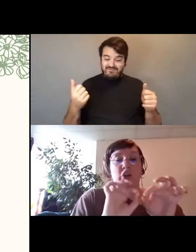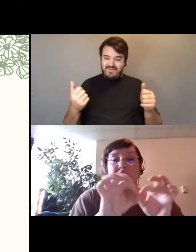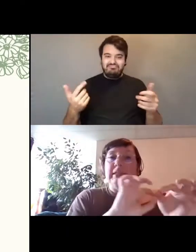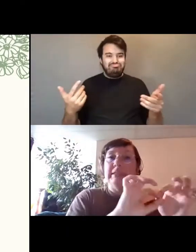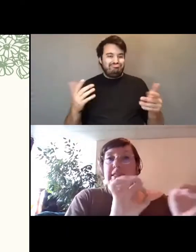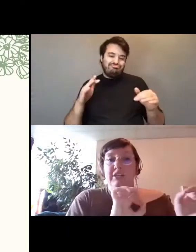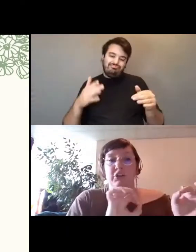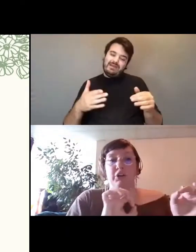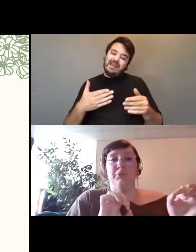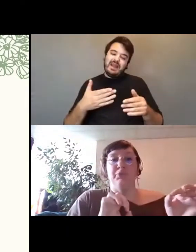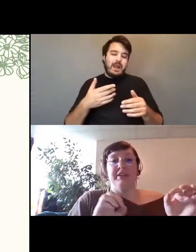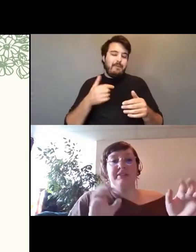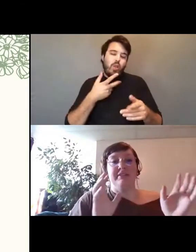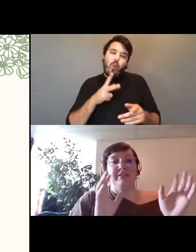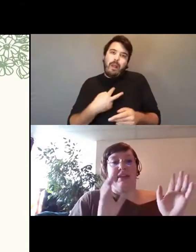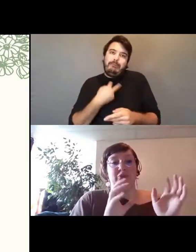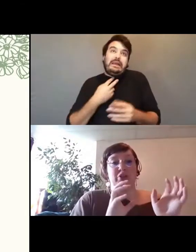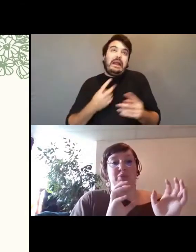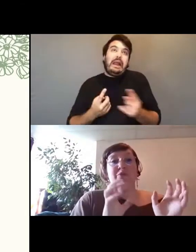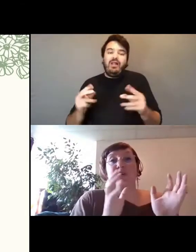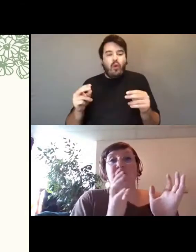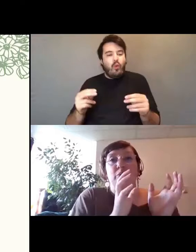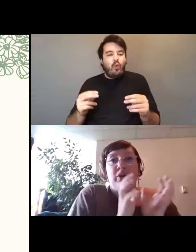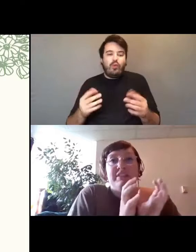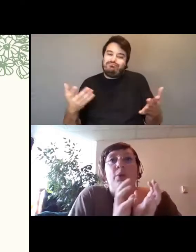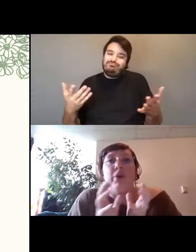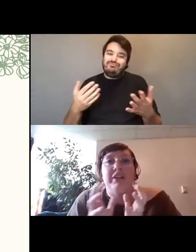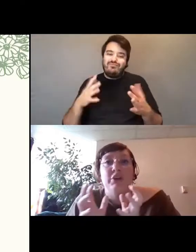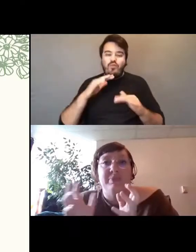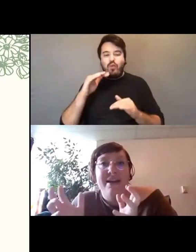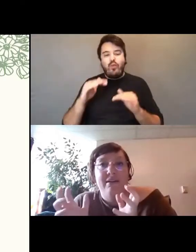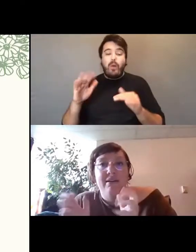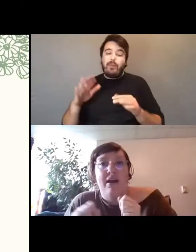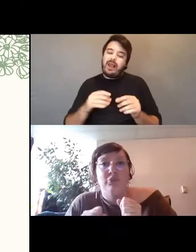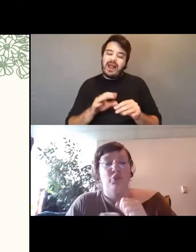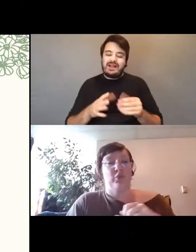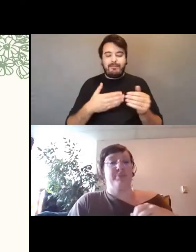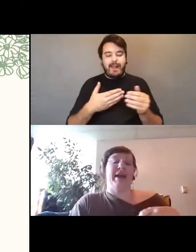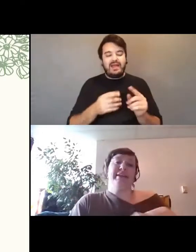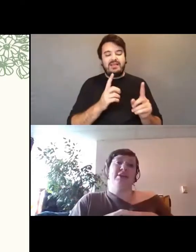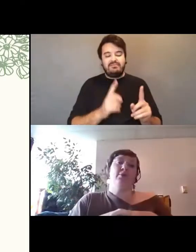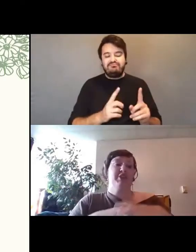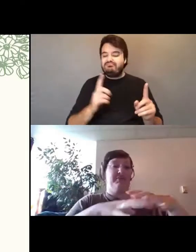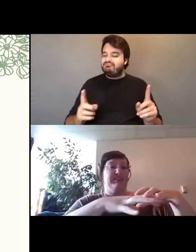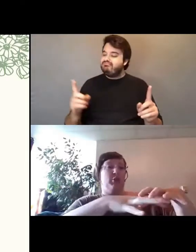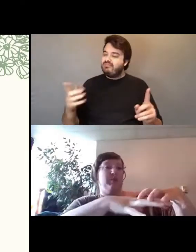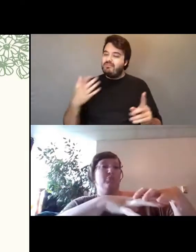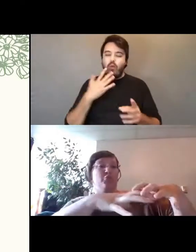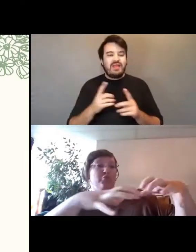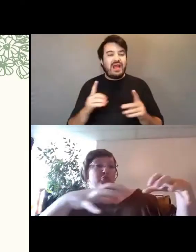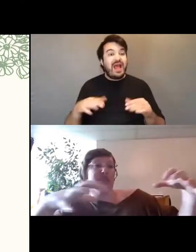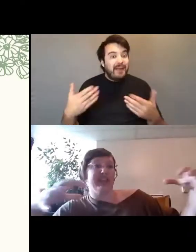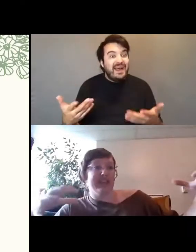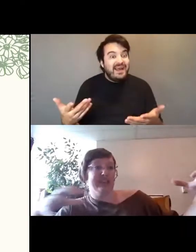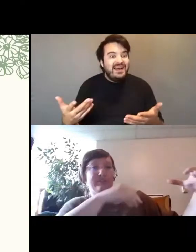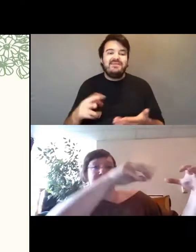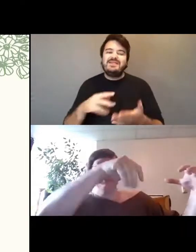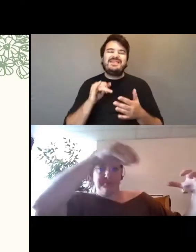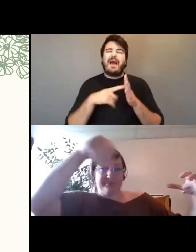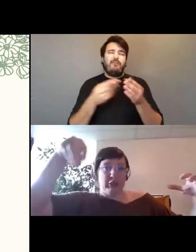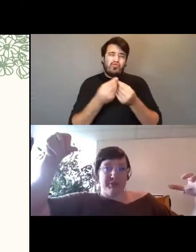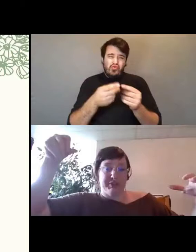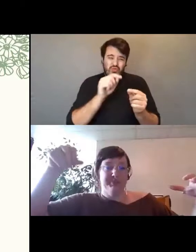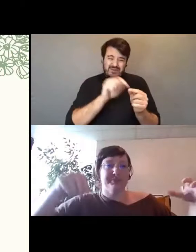et cueillir ici et là, puis éventuellement, il va y avoir de moins en moins de plants entre. Donc, par exemple, vous avez semé beaucoup